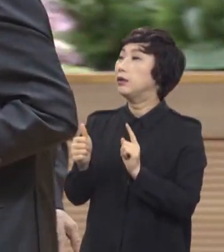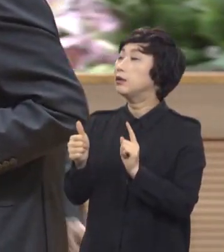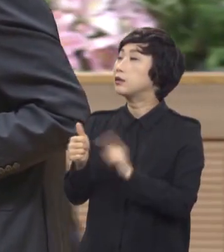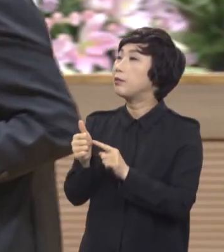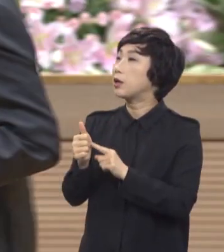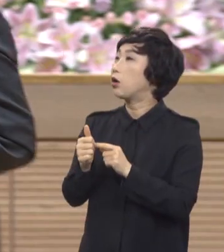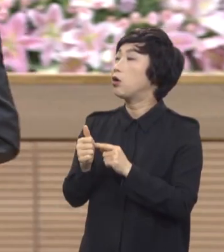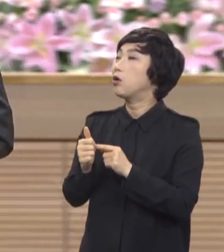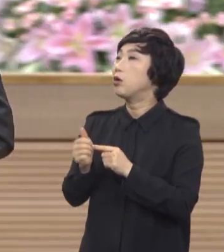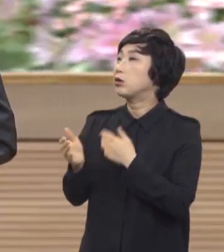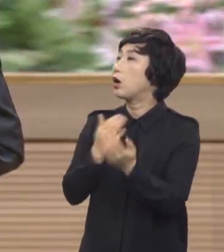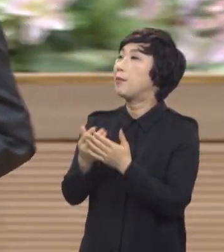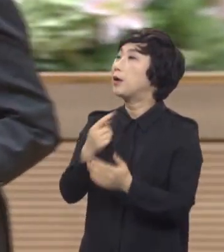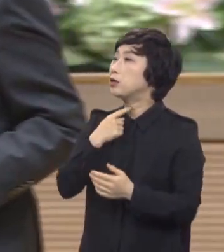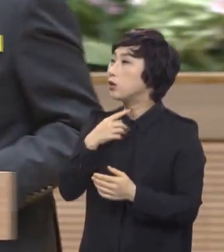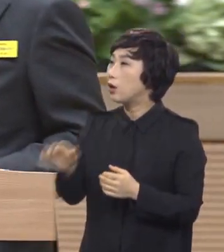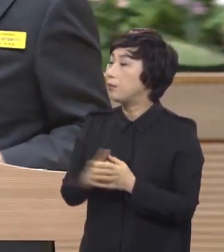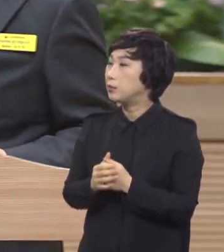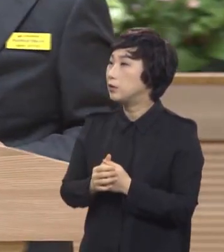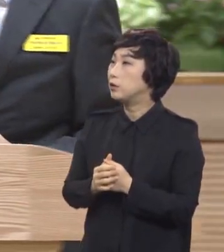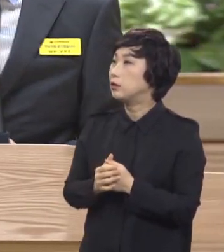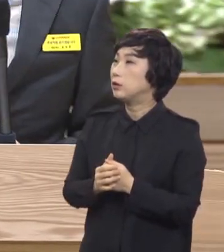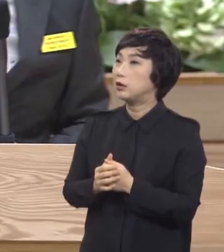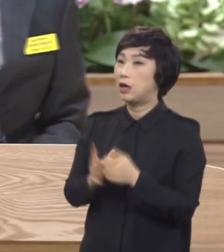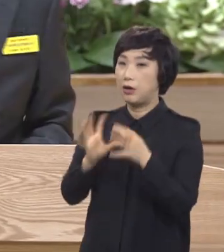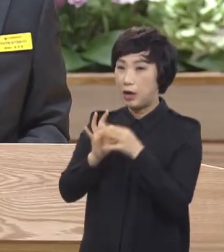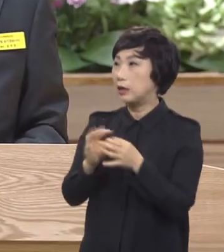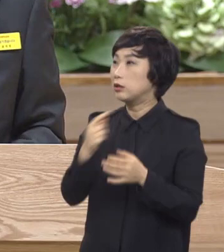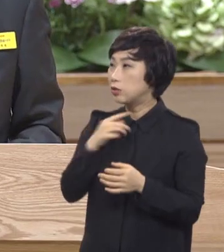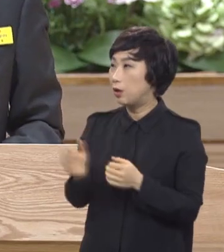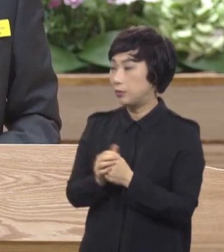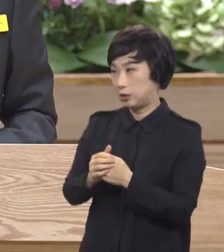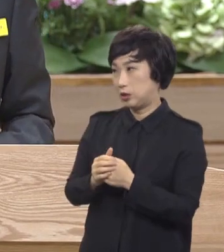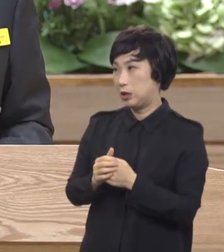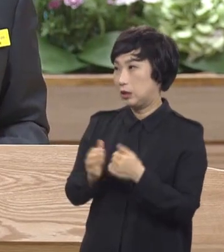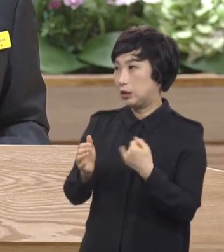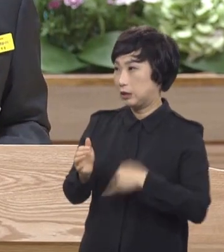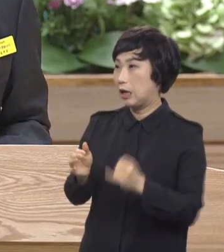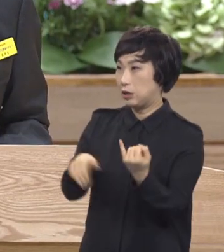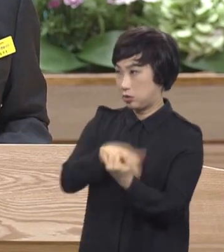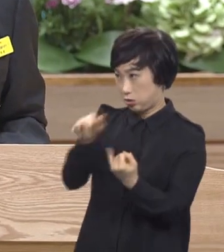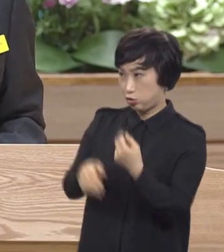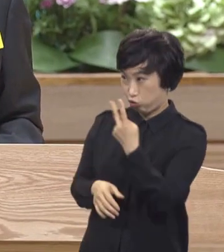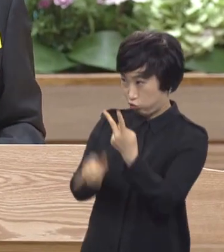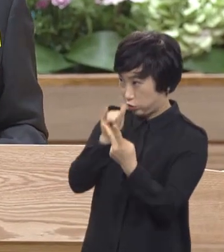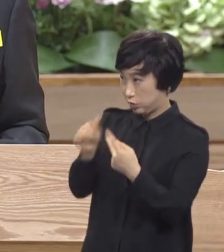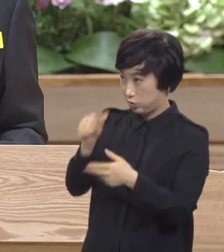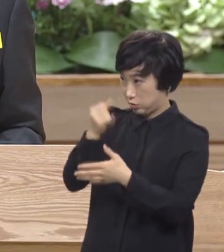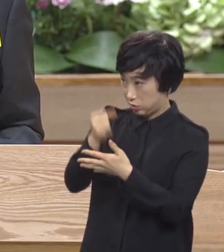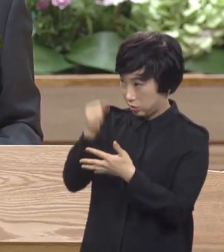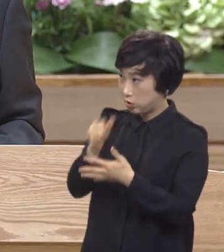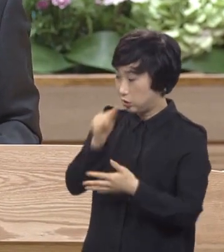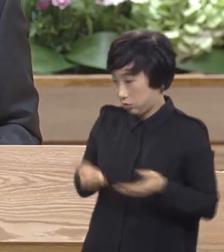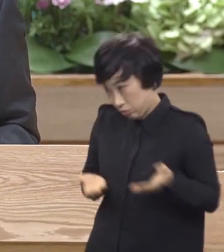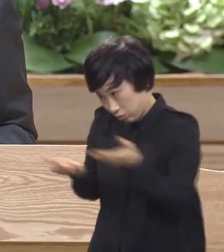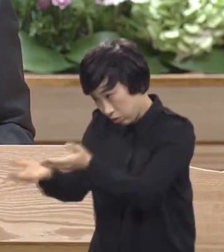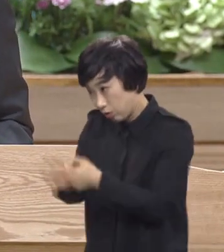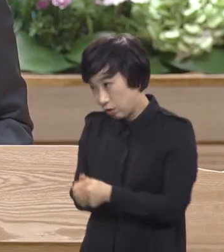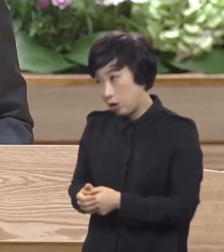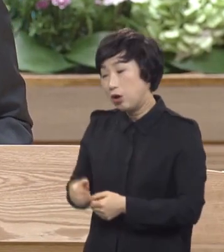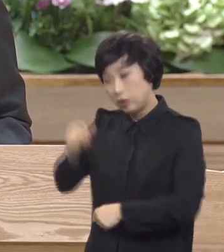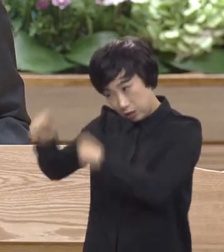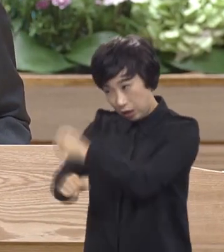못하는 전혀 딸이 둘이 있으니 그들을 너희에게 내줄 테니 너희 마음대로 어때 이 사람들은